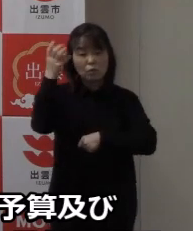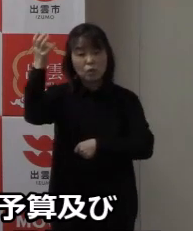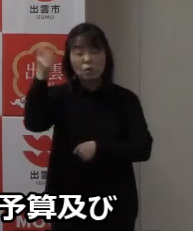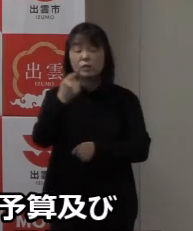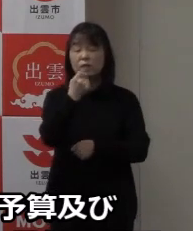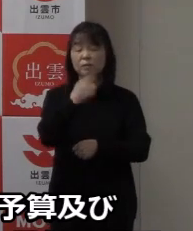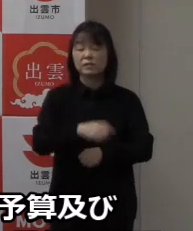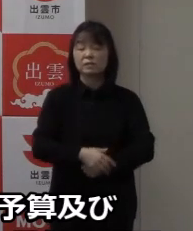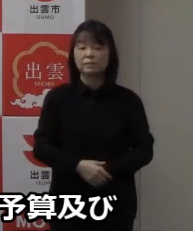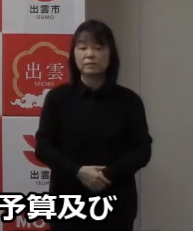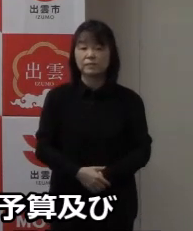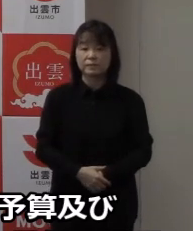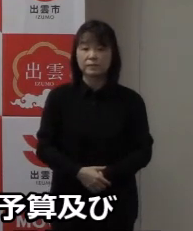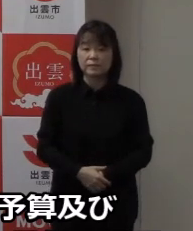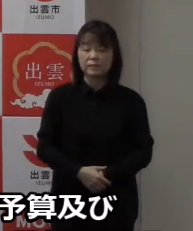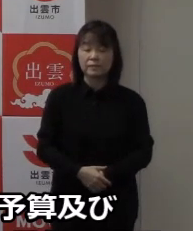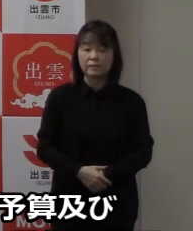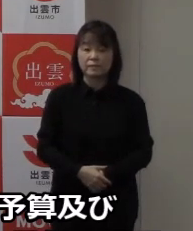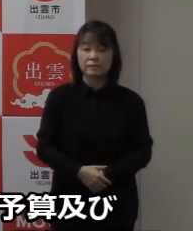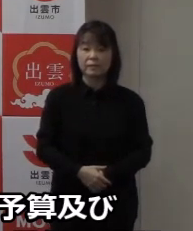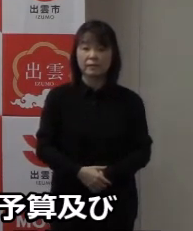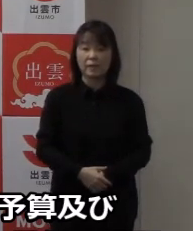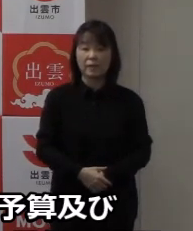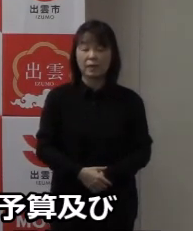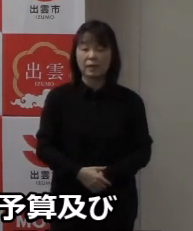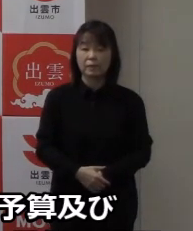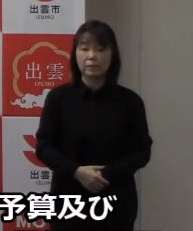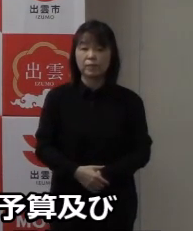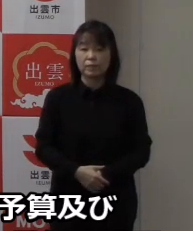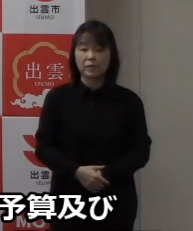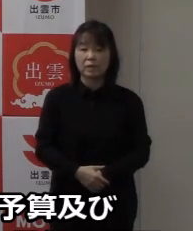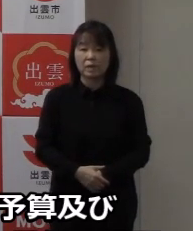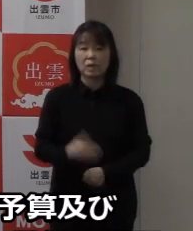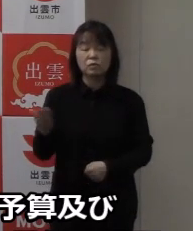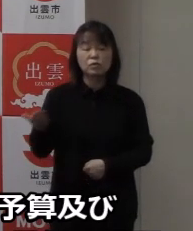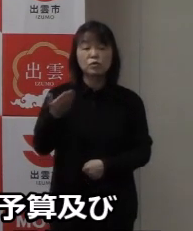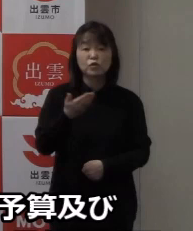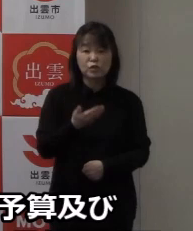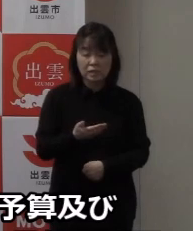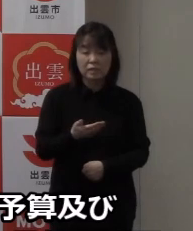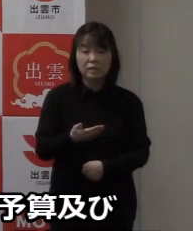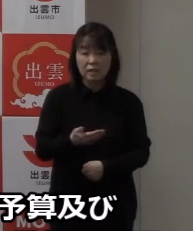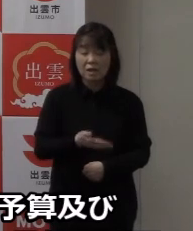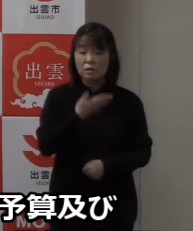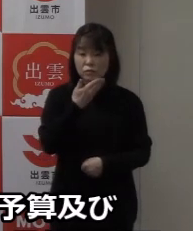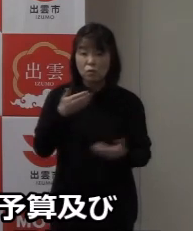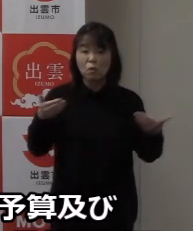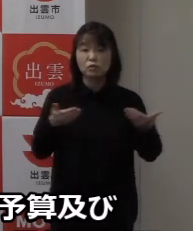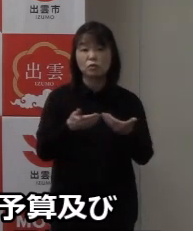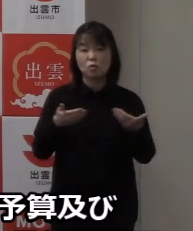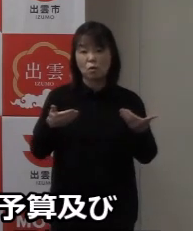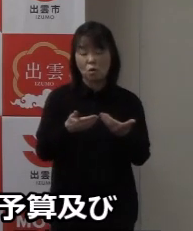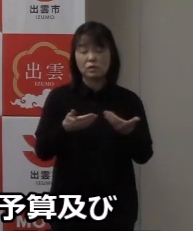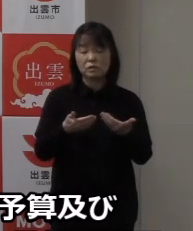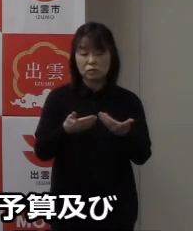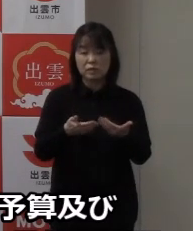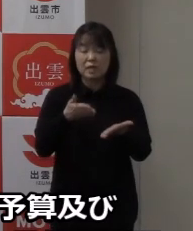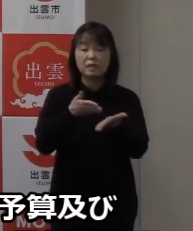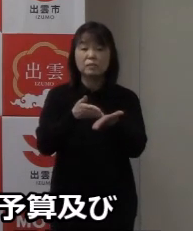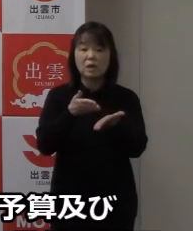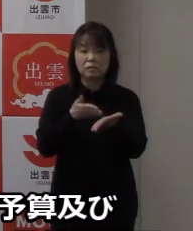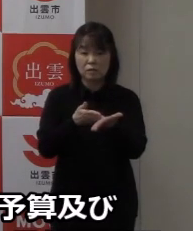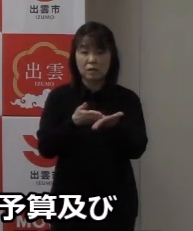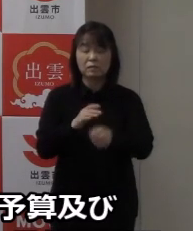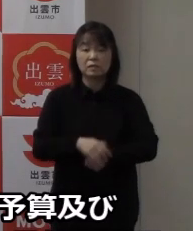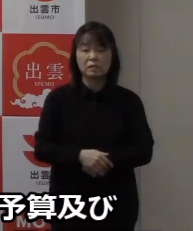。続いてですね、当初予算の主要事業について説明をさせてもらいたいと思います。